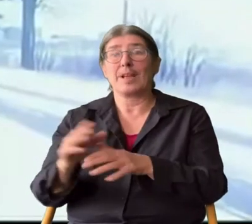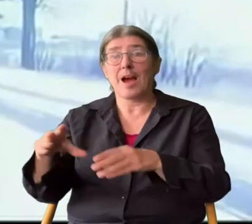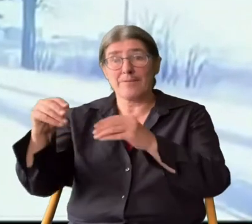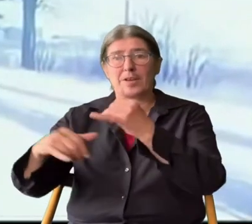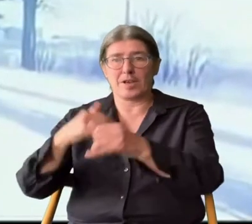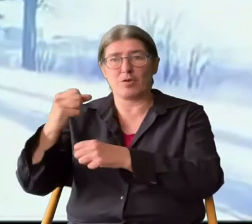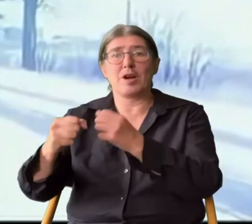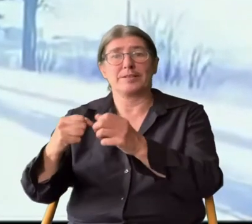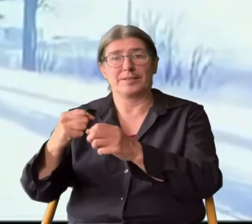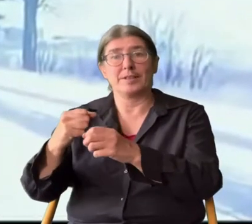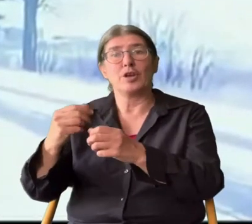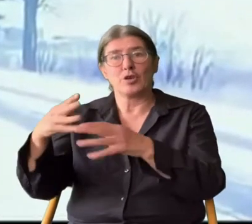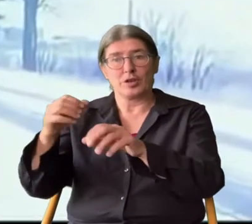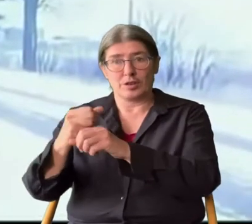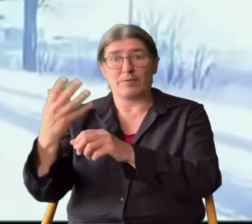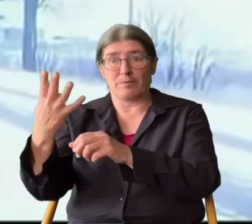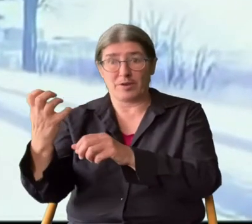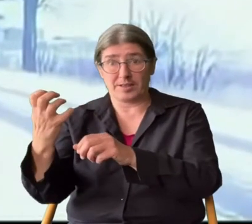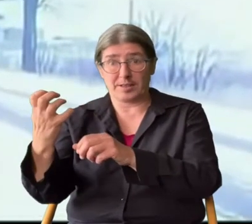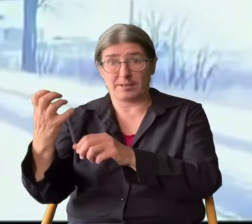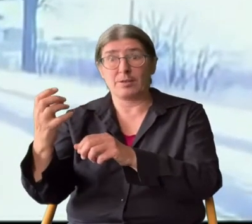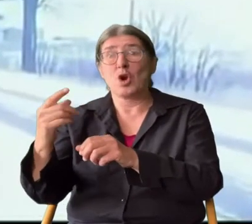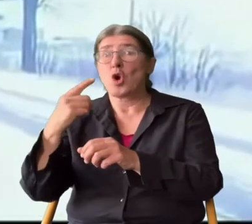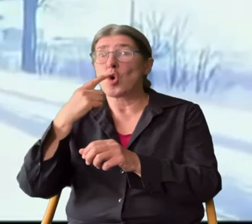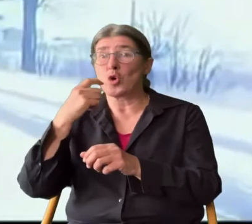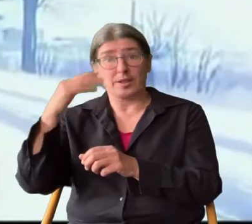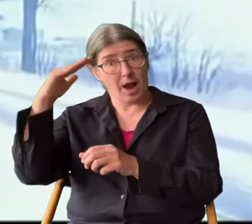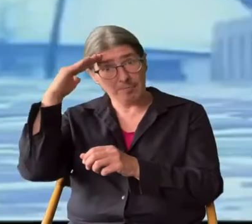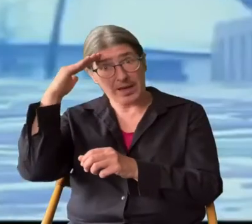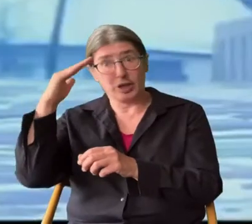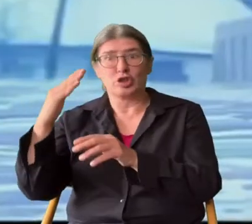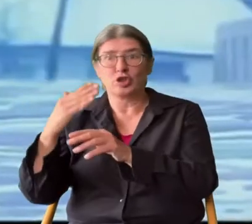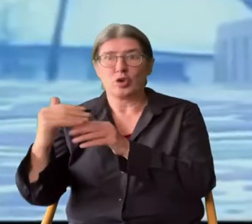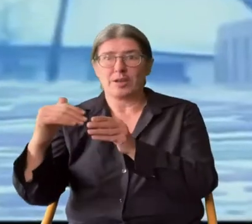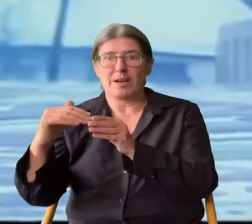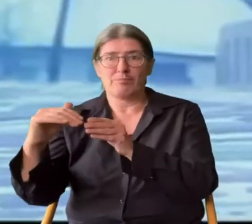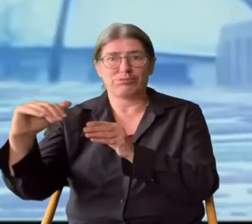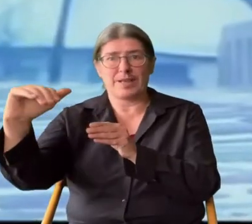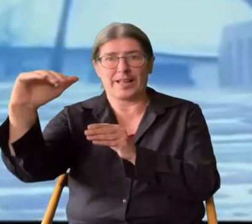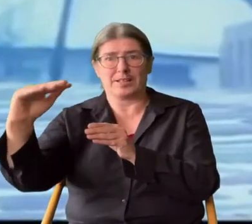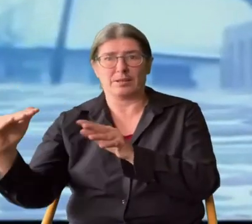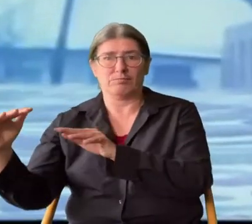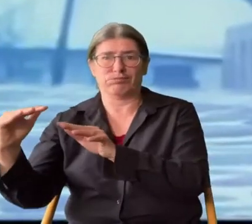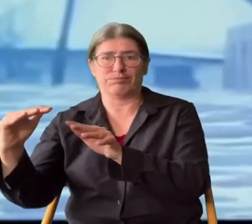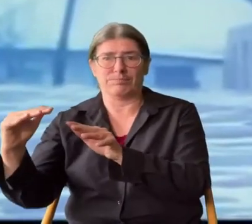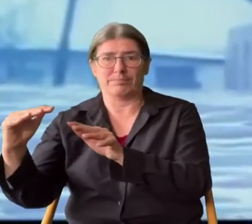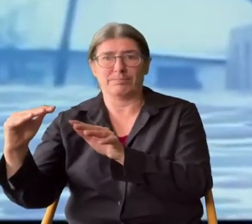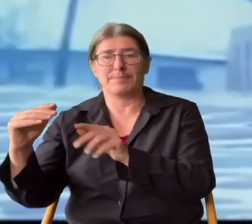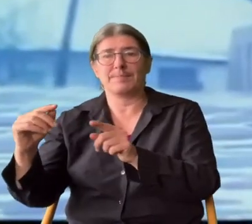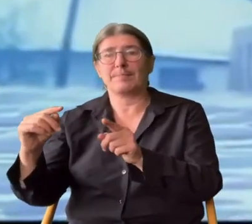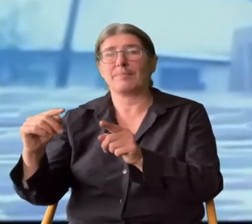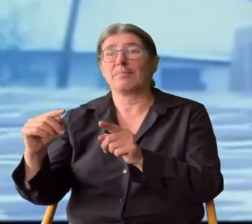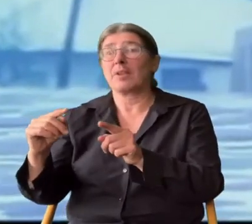Anfang Januar 1945 steht die Rote Armee hier schon an den Grenzen des Reiches. An